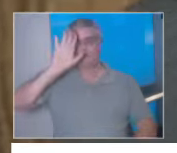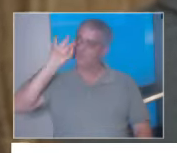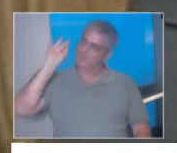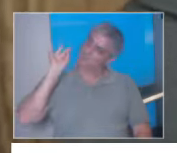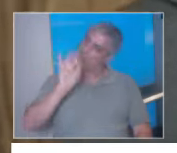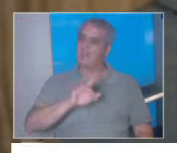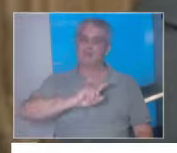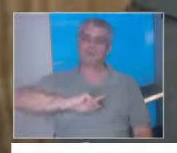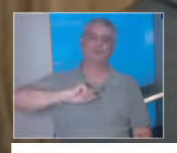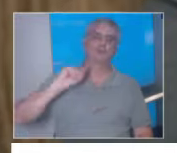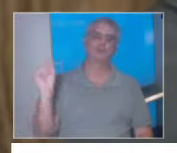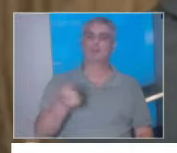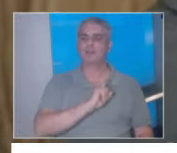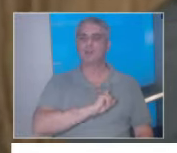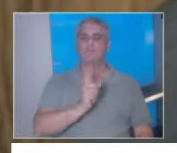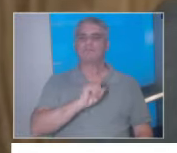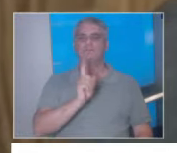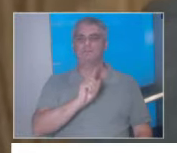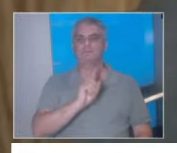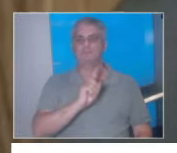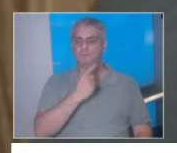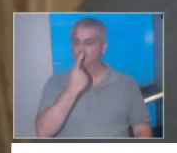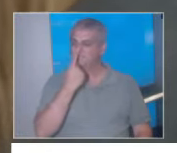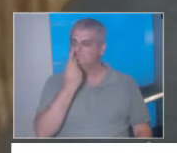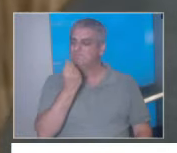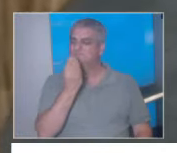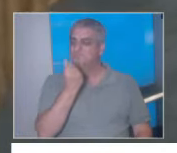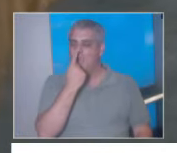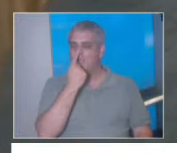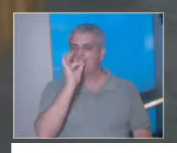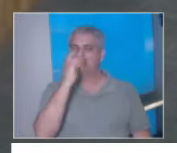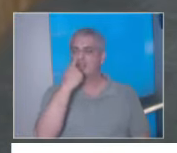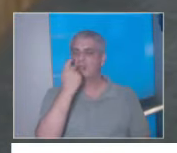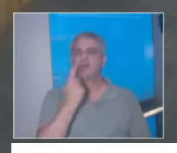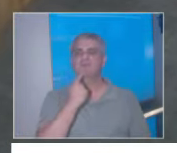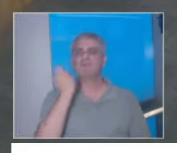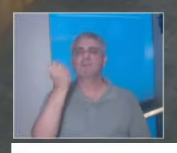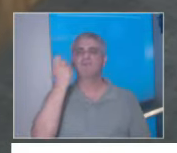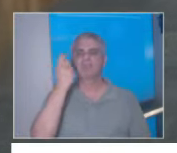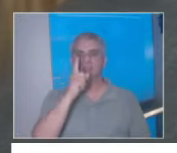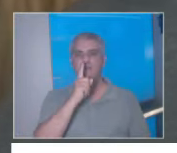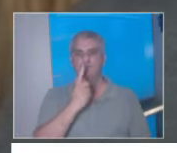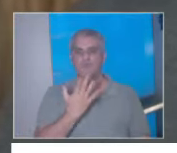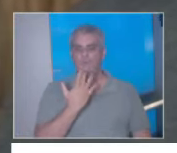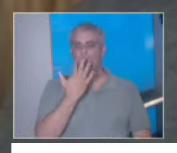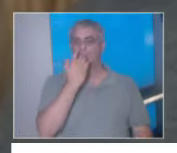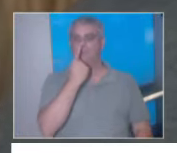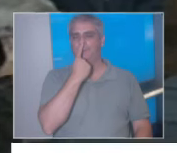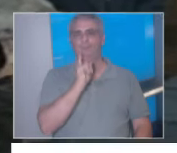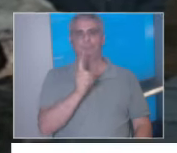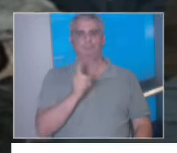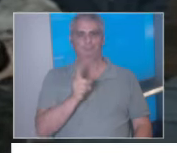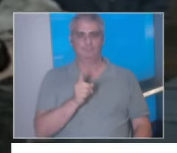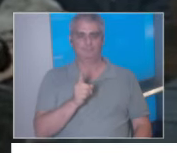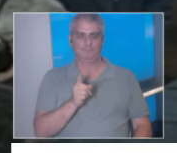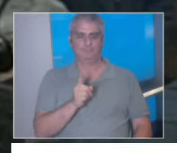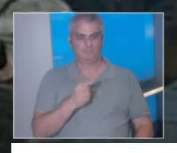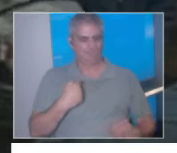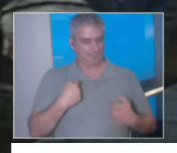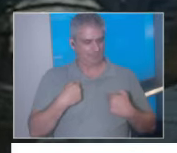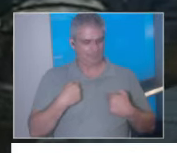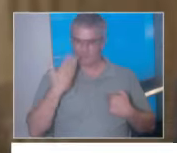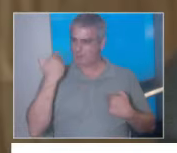נגד כל מי שריחו, ריח של דוד לוי, נודף ממנו. אני